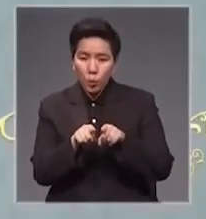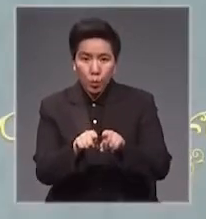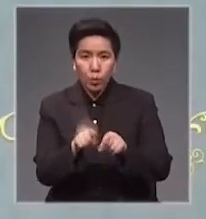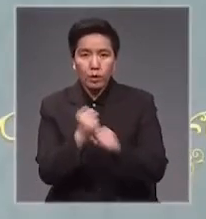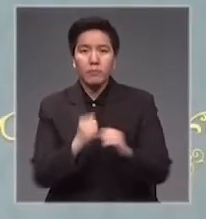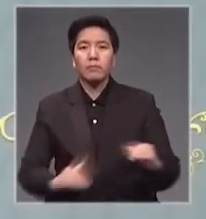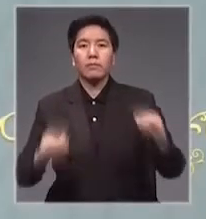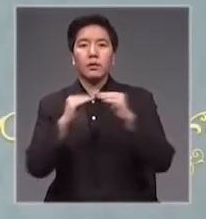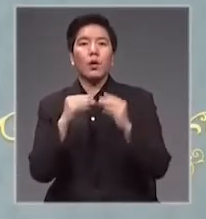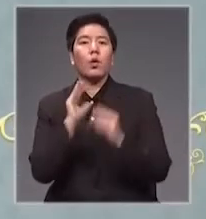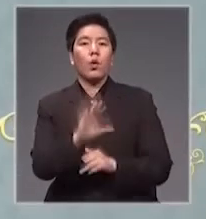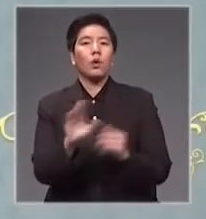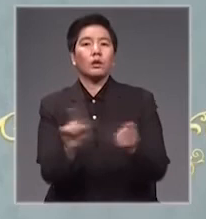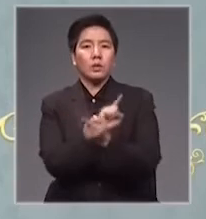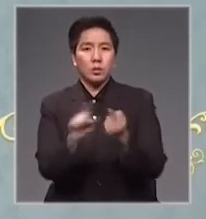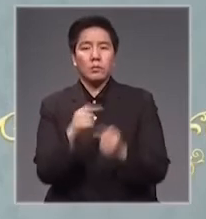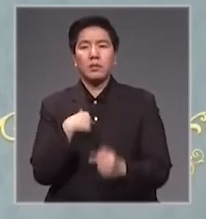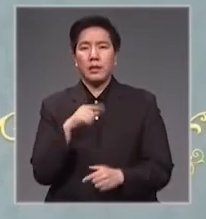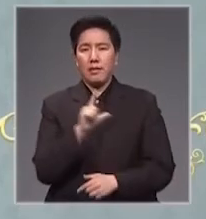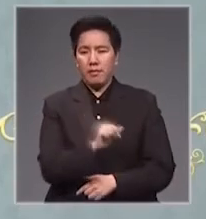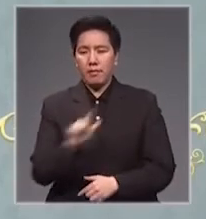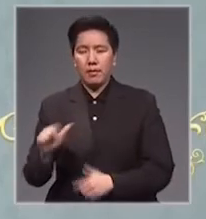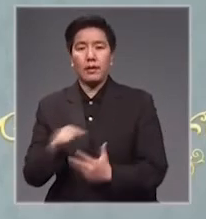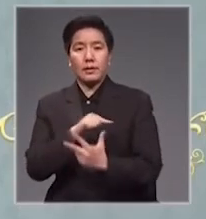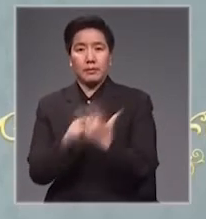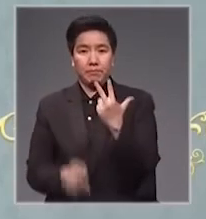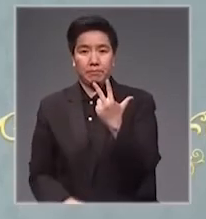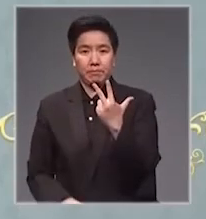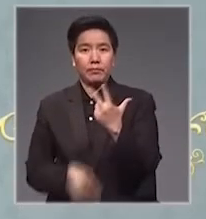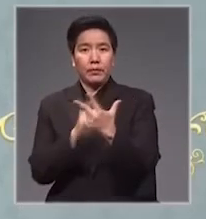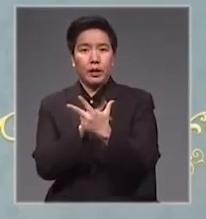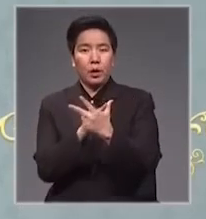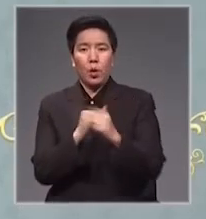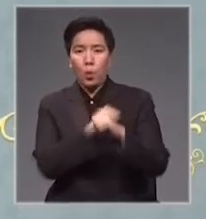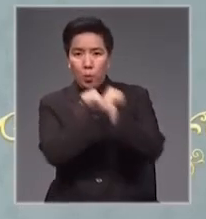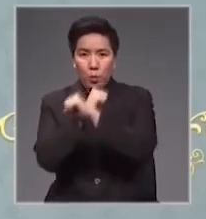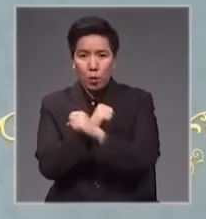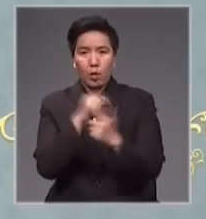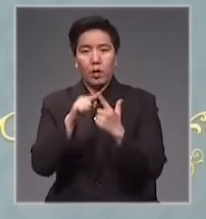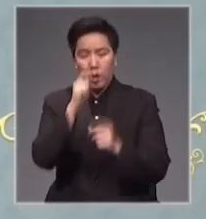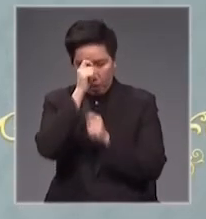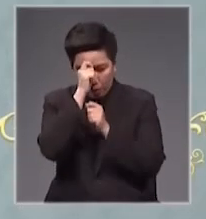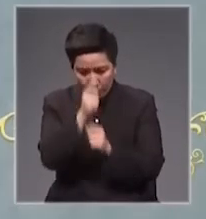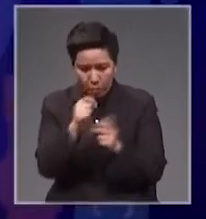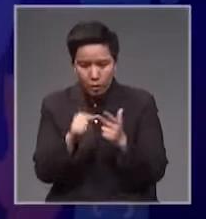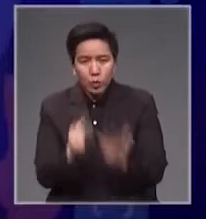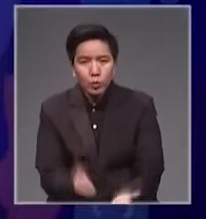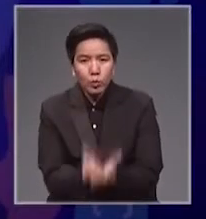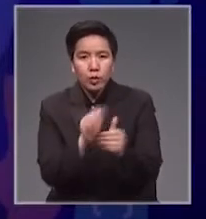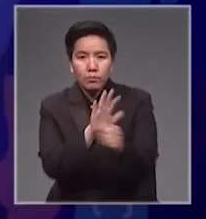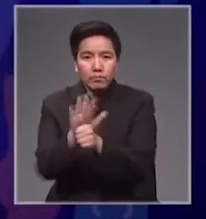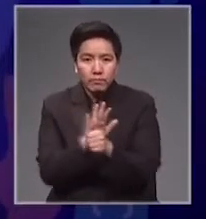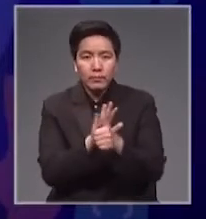นธรรมทางสังคมโดยมีเสาหลัก3ประการคือด้านการคุ้มครองด้านการเคารพและด้านการเยียวยาเส